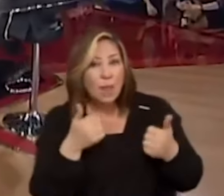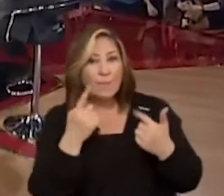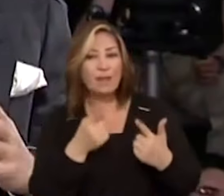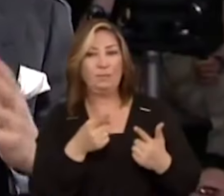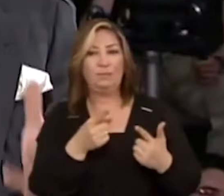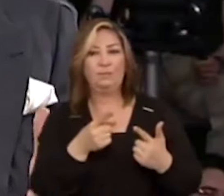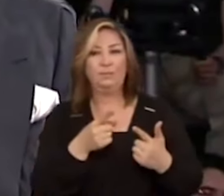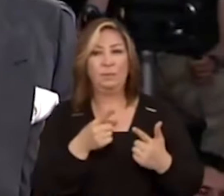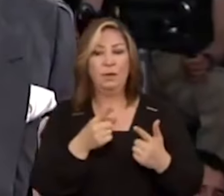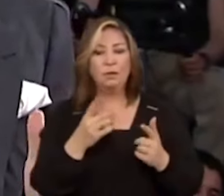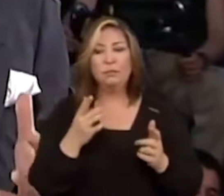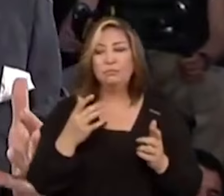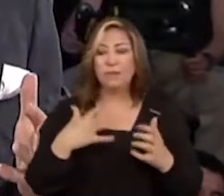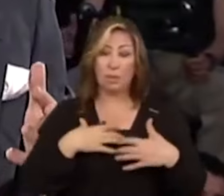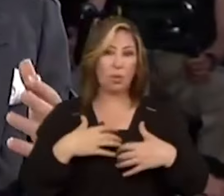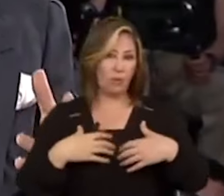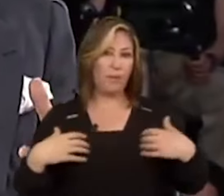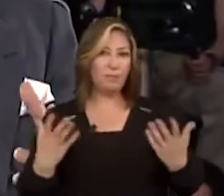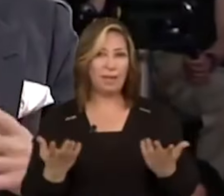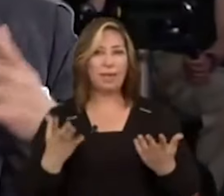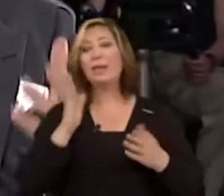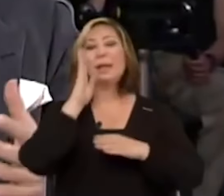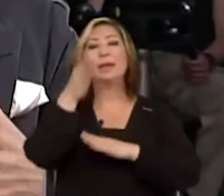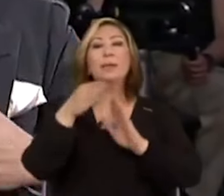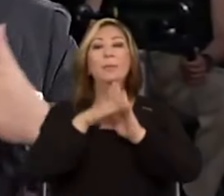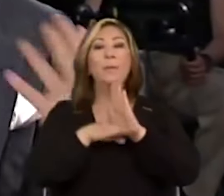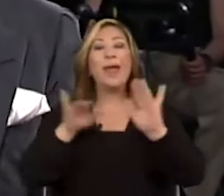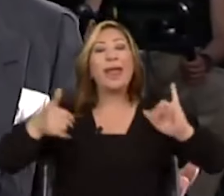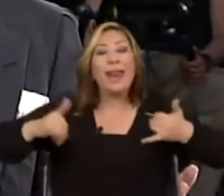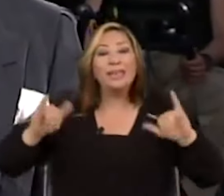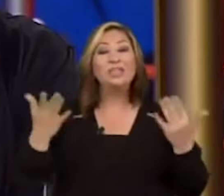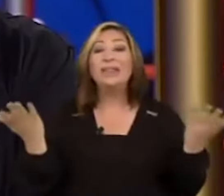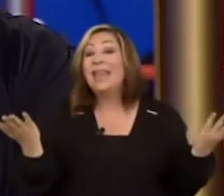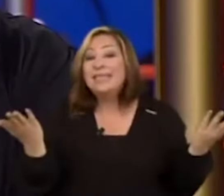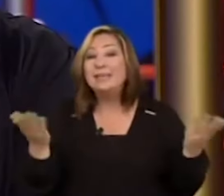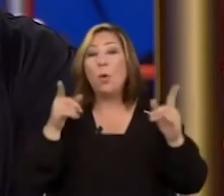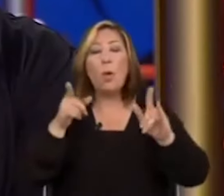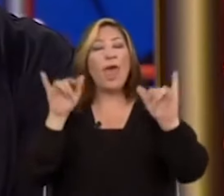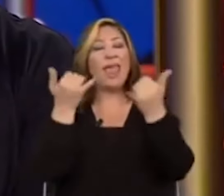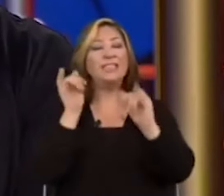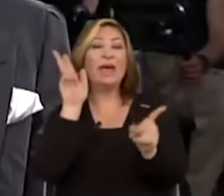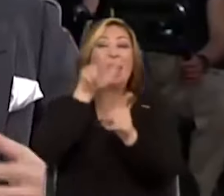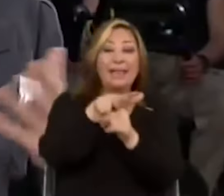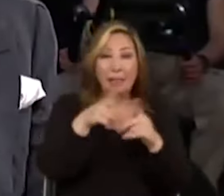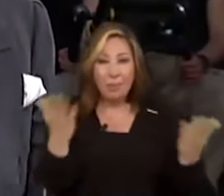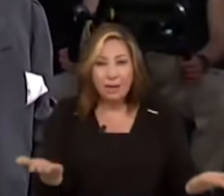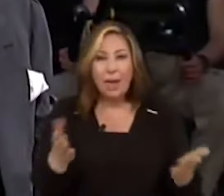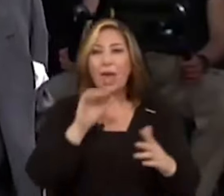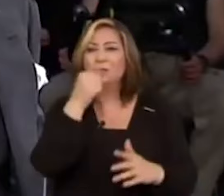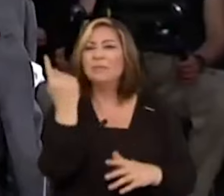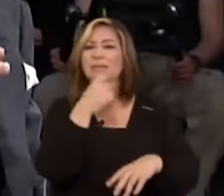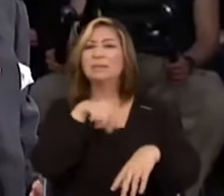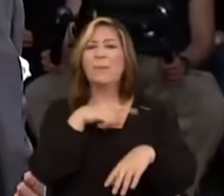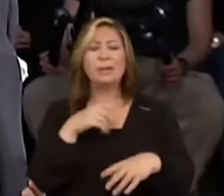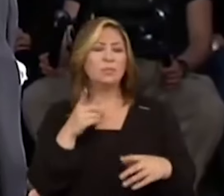Çünkü kompleksiz olmak, gittiğin programda eğlence her neyse o eğlenceye iştirak etmek. Hiçbir